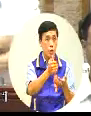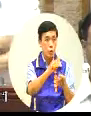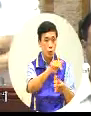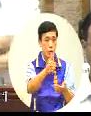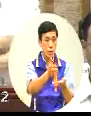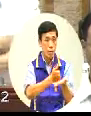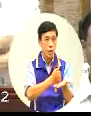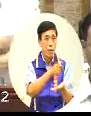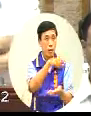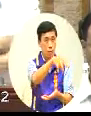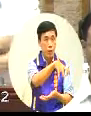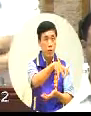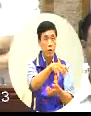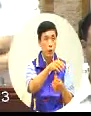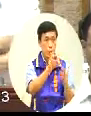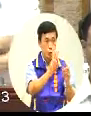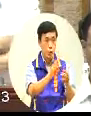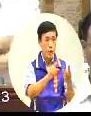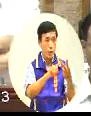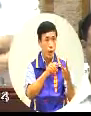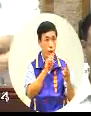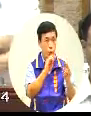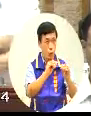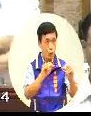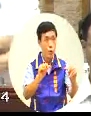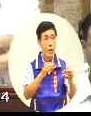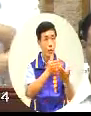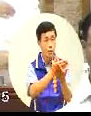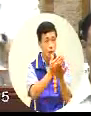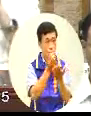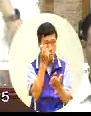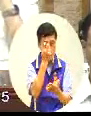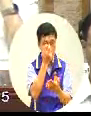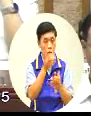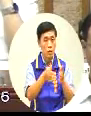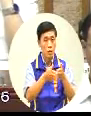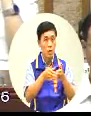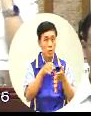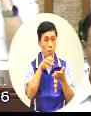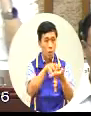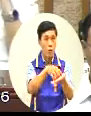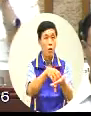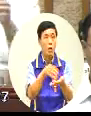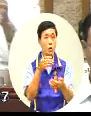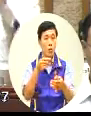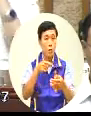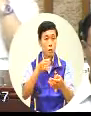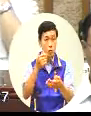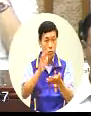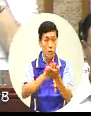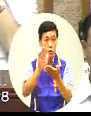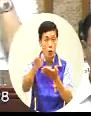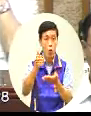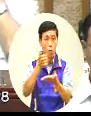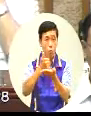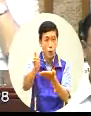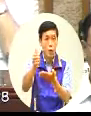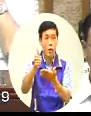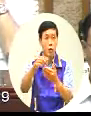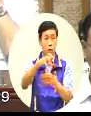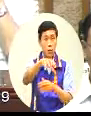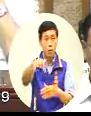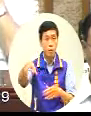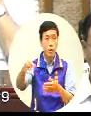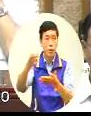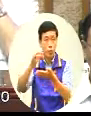壤啊，农产品要认证。那今天认证通过了以后，他到市面上再贩售一样的，农委局也